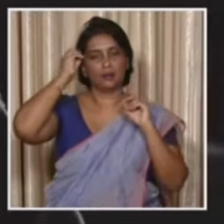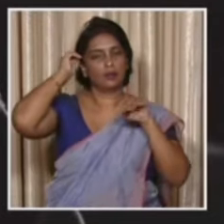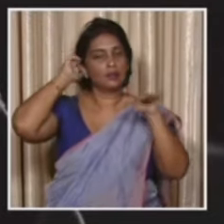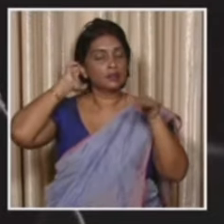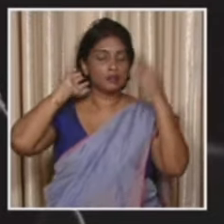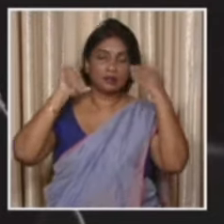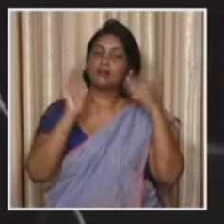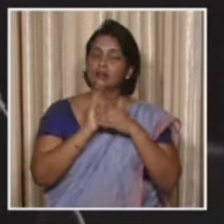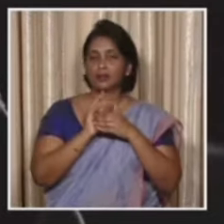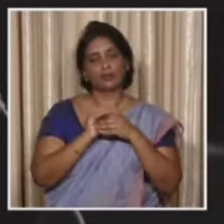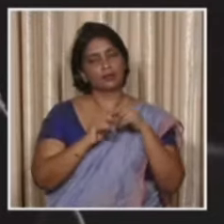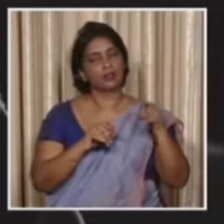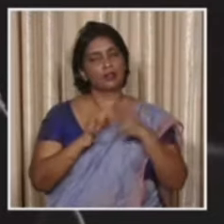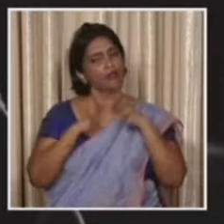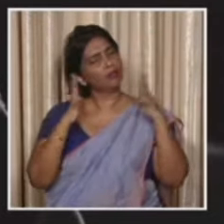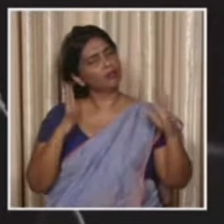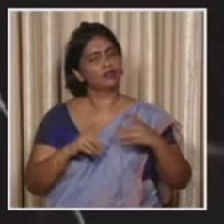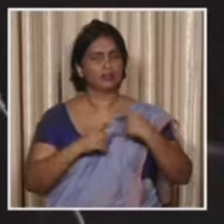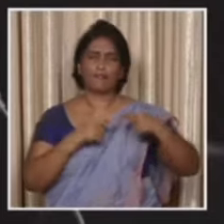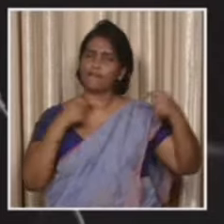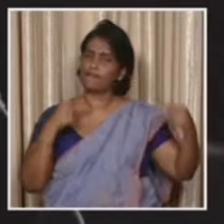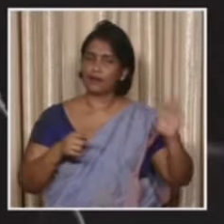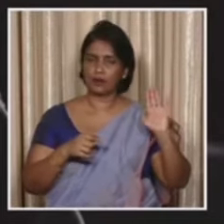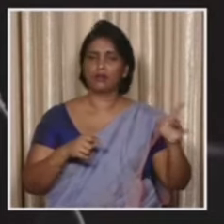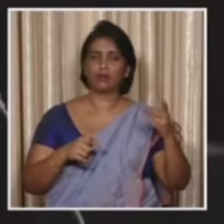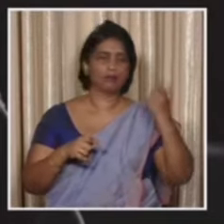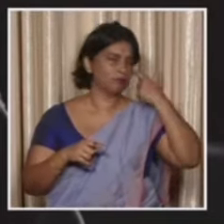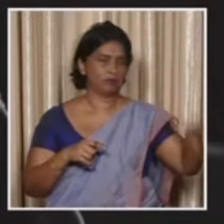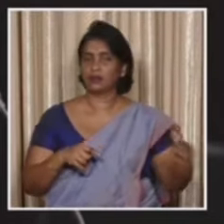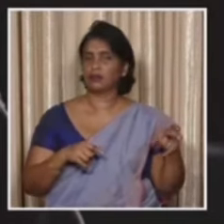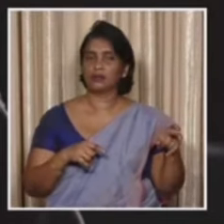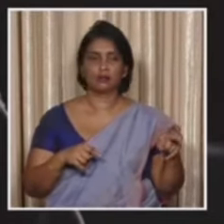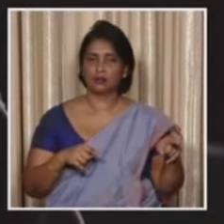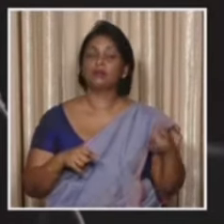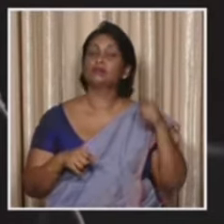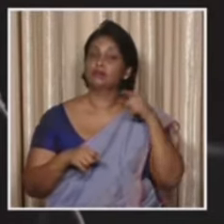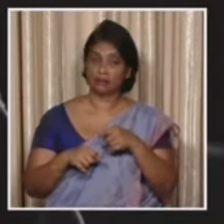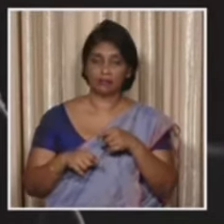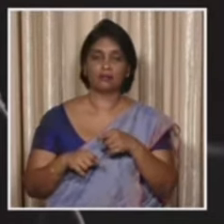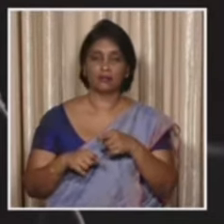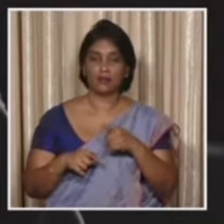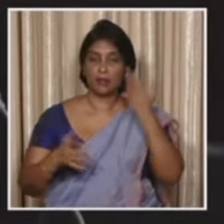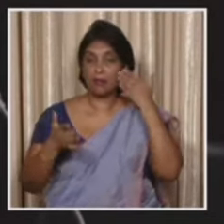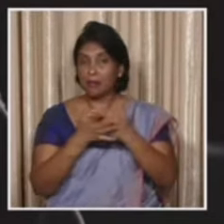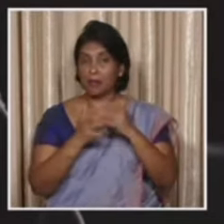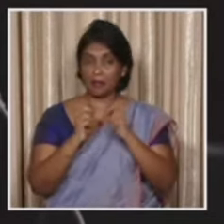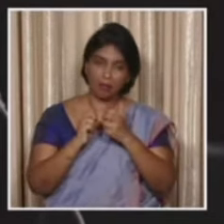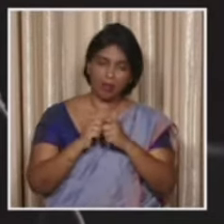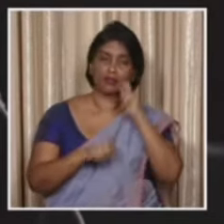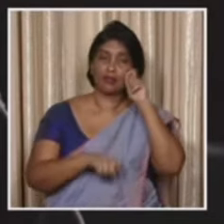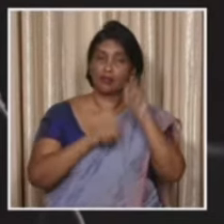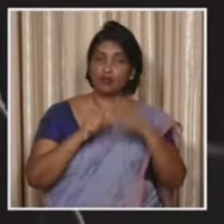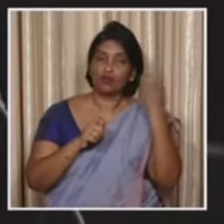சமாஜிய துள முன விரோதி ஆவத் ஏக நொதகா எதுமா பீடனேட பத்து சுழு